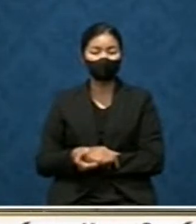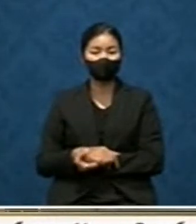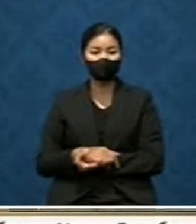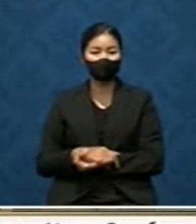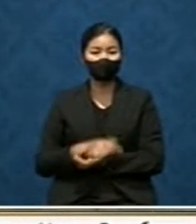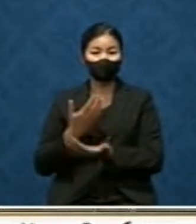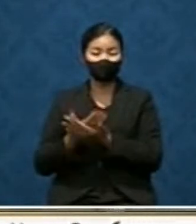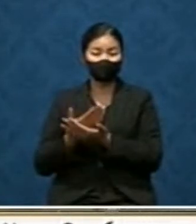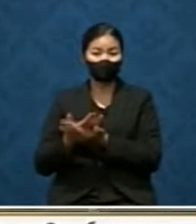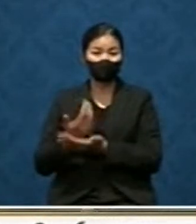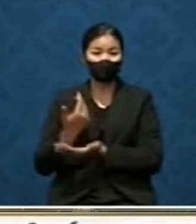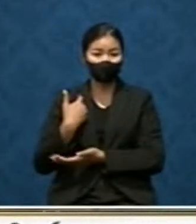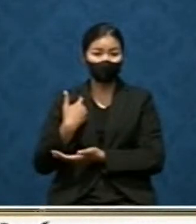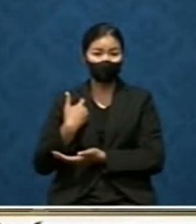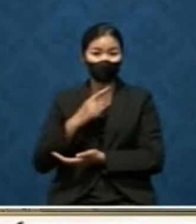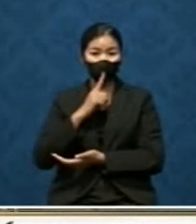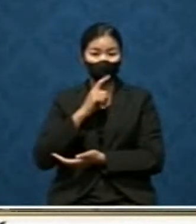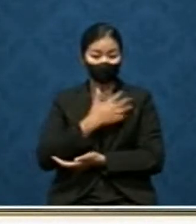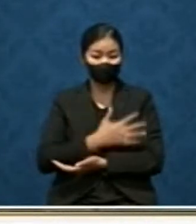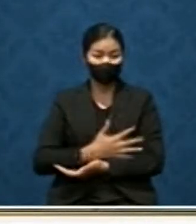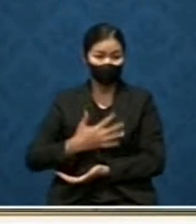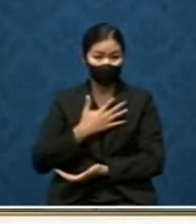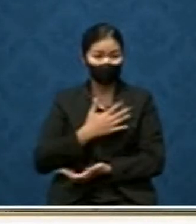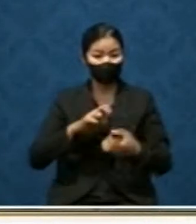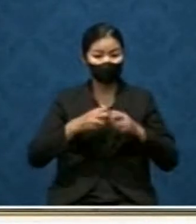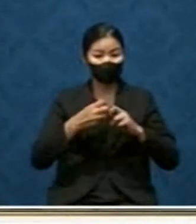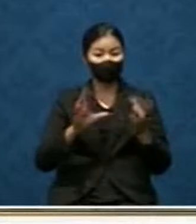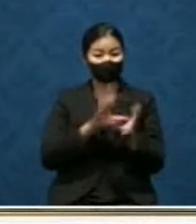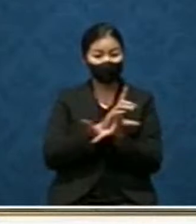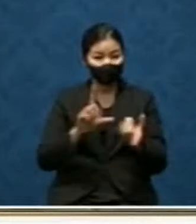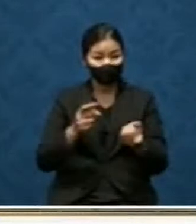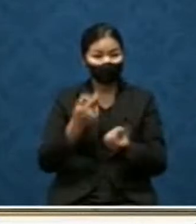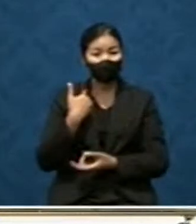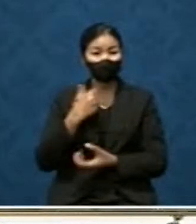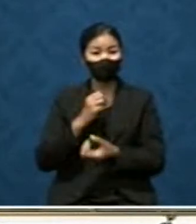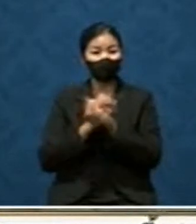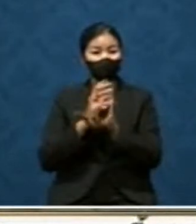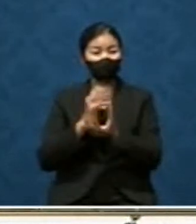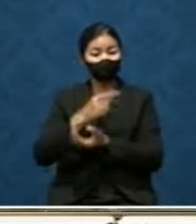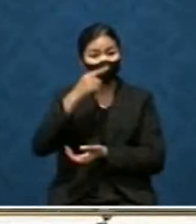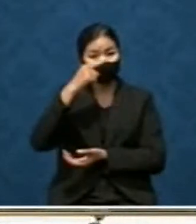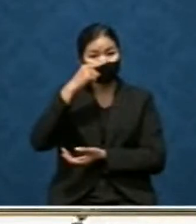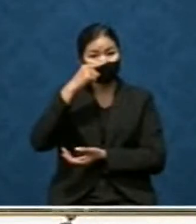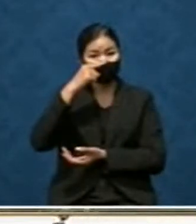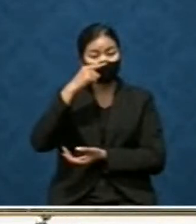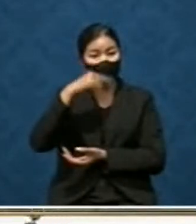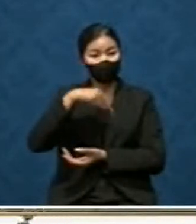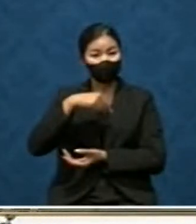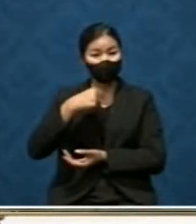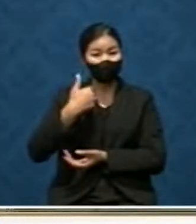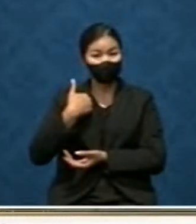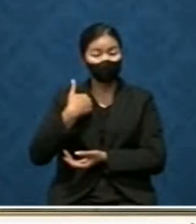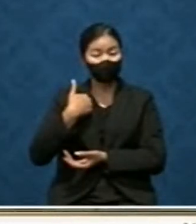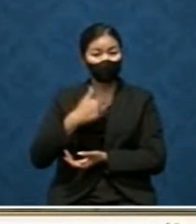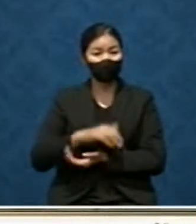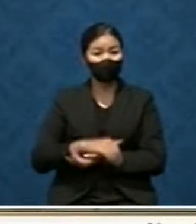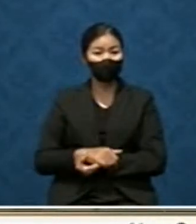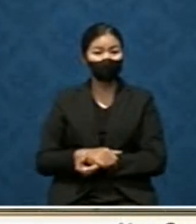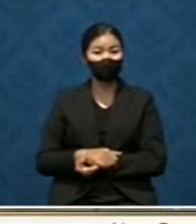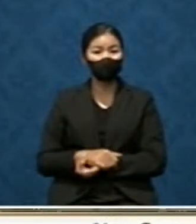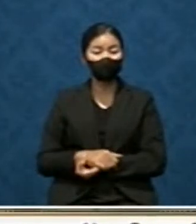มันคมค่าไ กับสุขภาพ กับปญหาสังคมทจะเกิดขึ้กบคนไทยตอบนะครับ กัมาที่การ